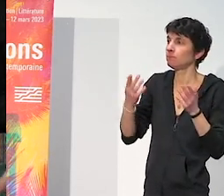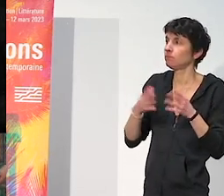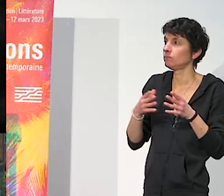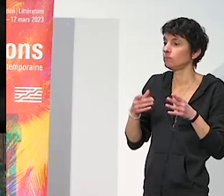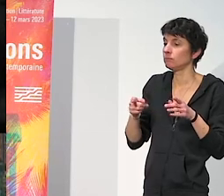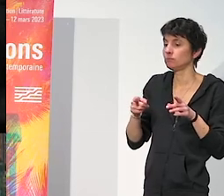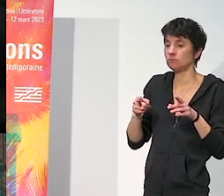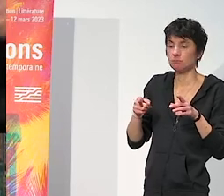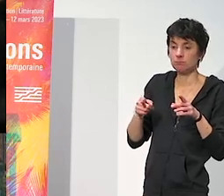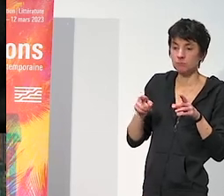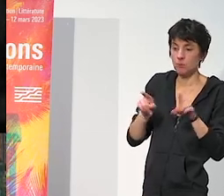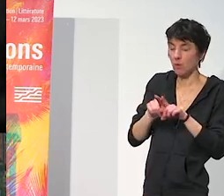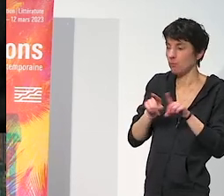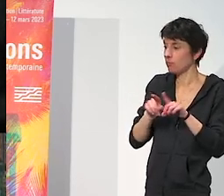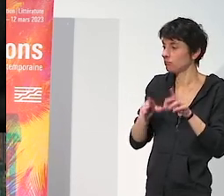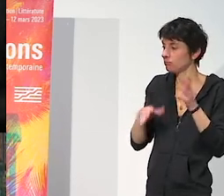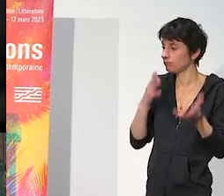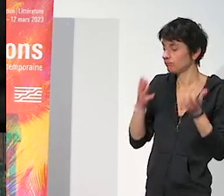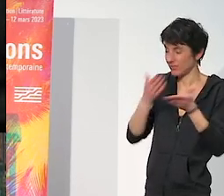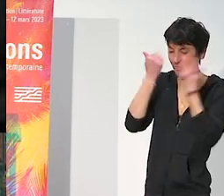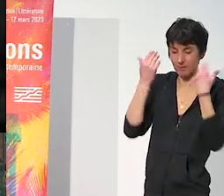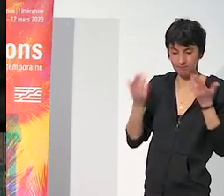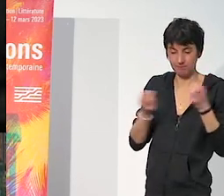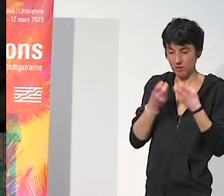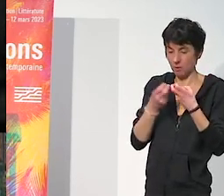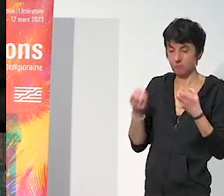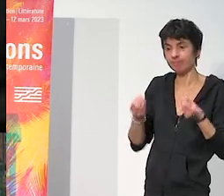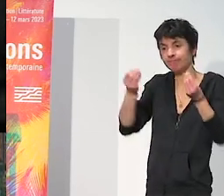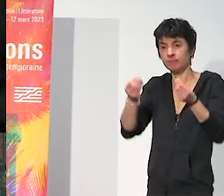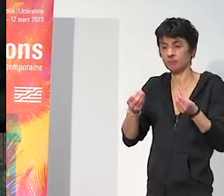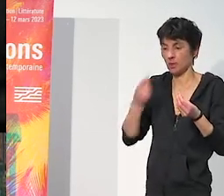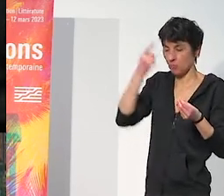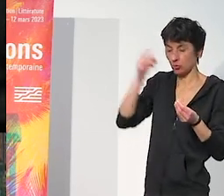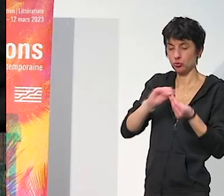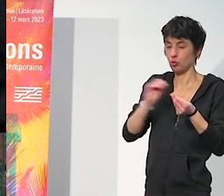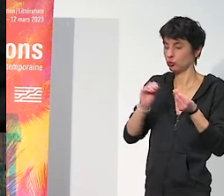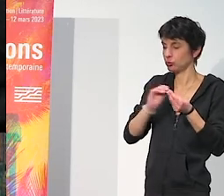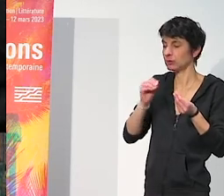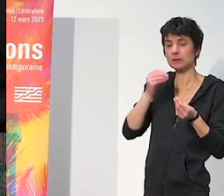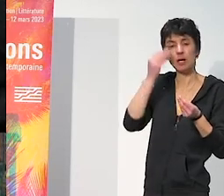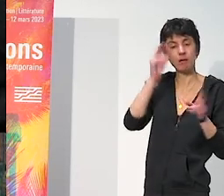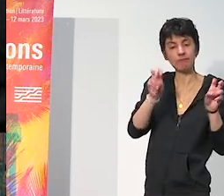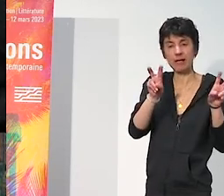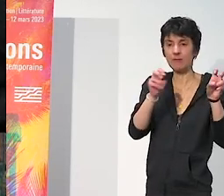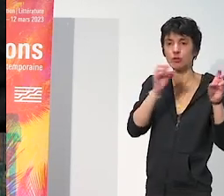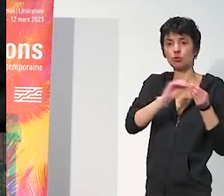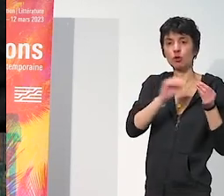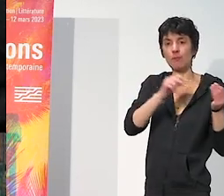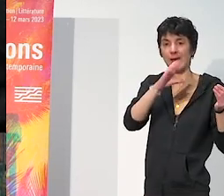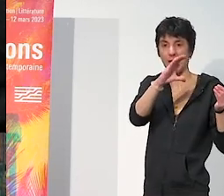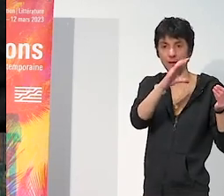qu'une sorte de. Je sais pas. Par exemple, je suis en train de penser aux choses de Pérec, qui est vraiment un